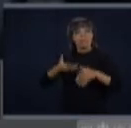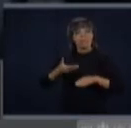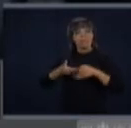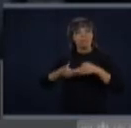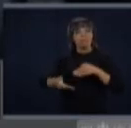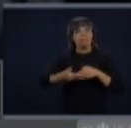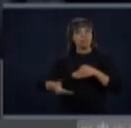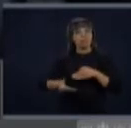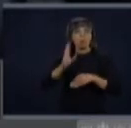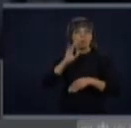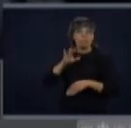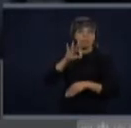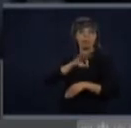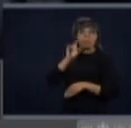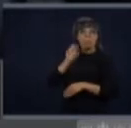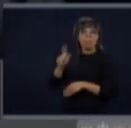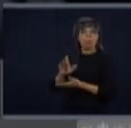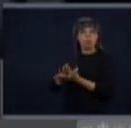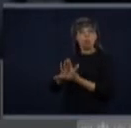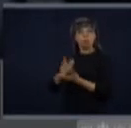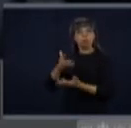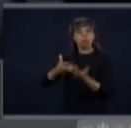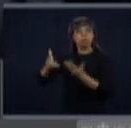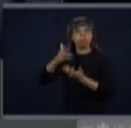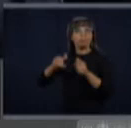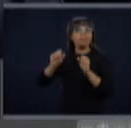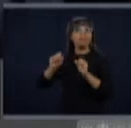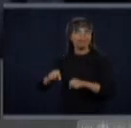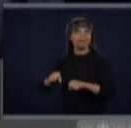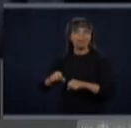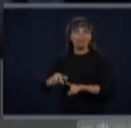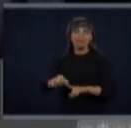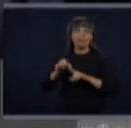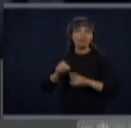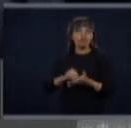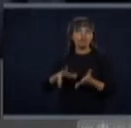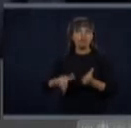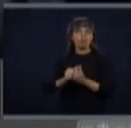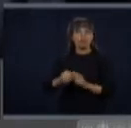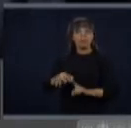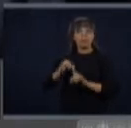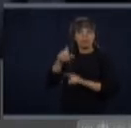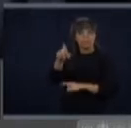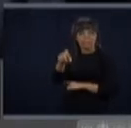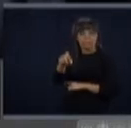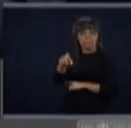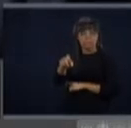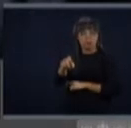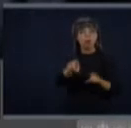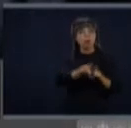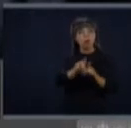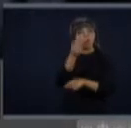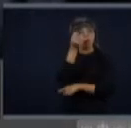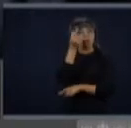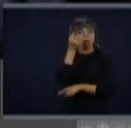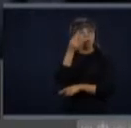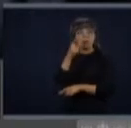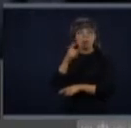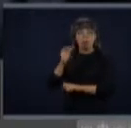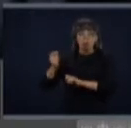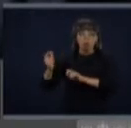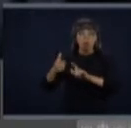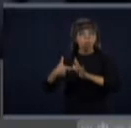difficulté d'apprentissage. Cette ouverture va être graduelle. Elle ne sera pas obligatoire pour que les